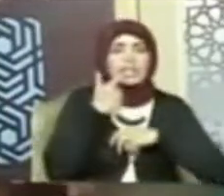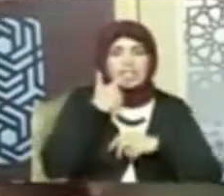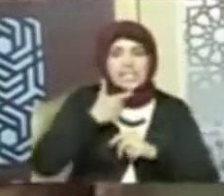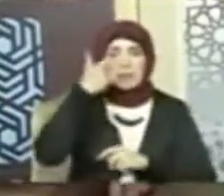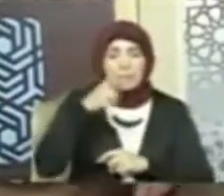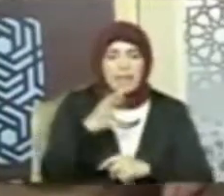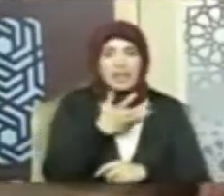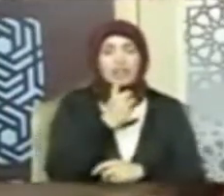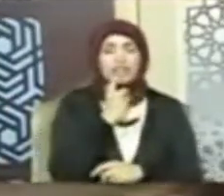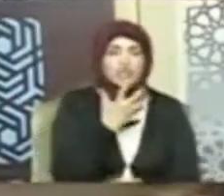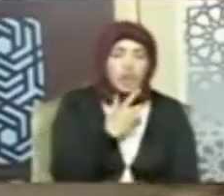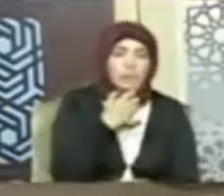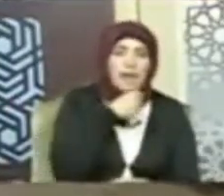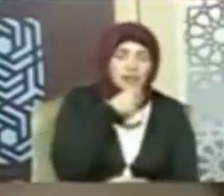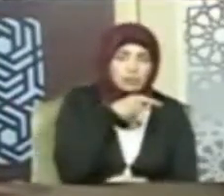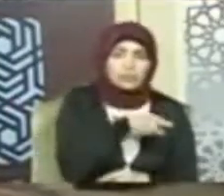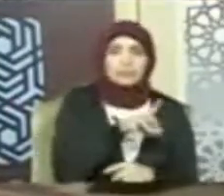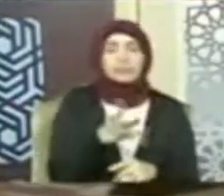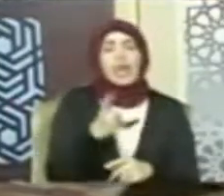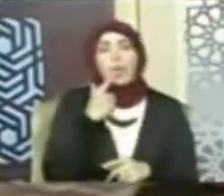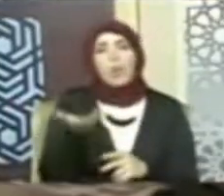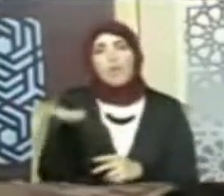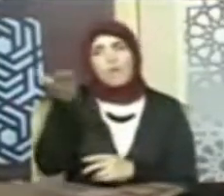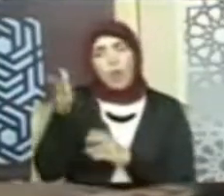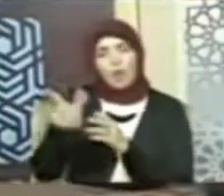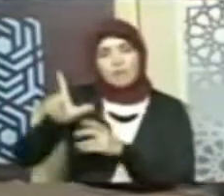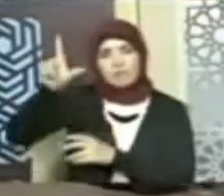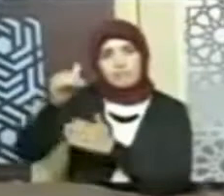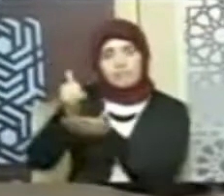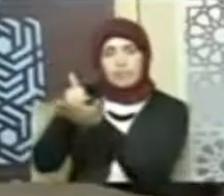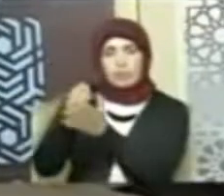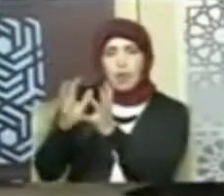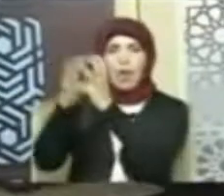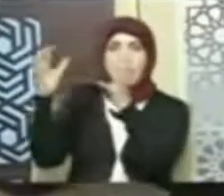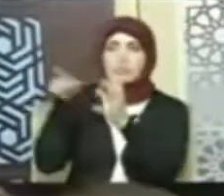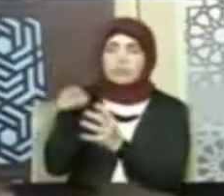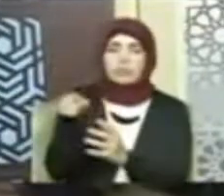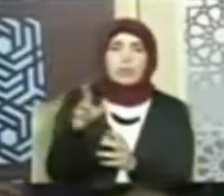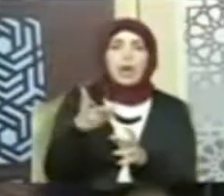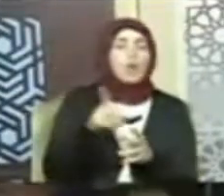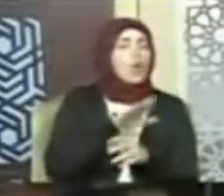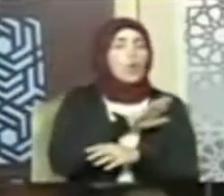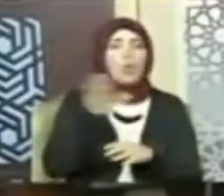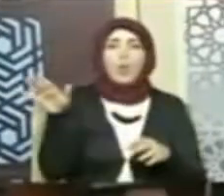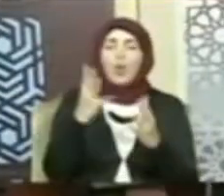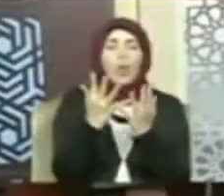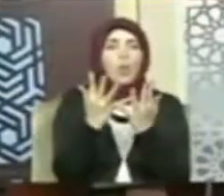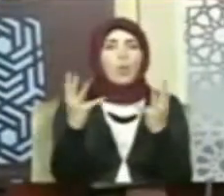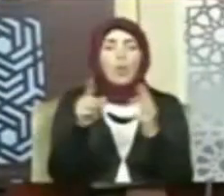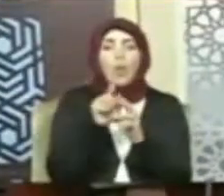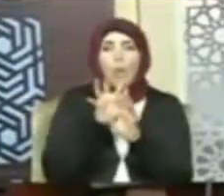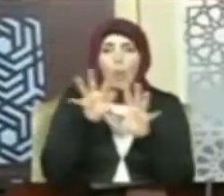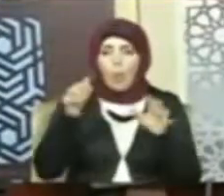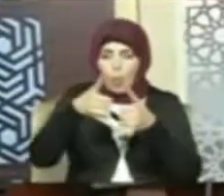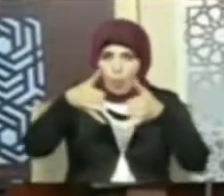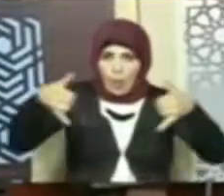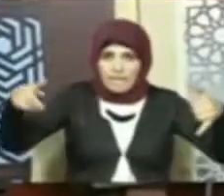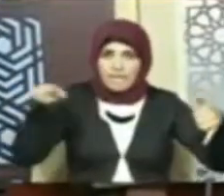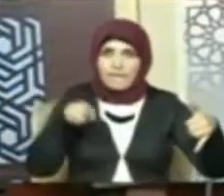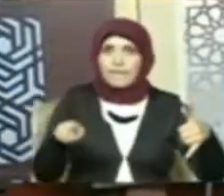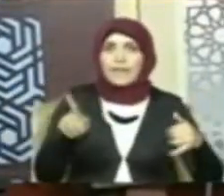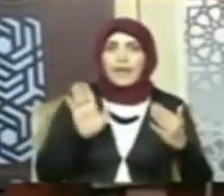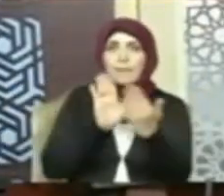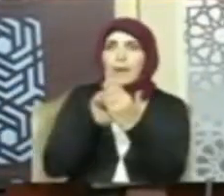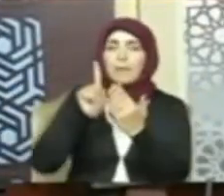وصغير، ولا عظيم وغير عظيم، يقف الخلق أمام الله يذكرك